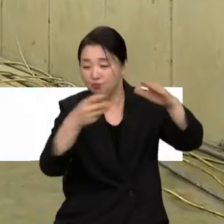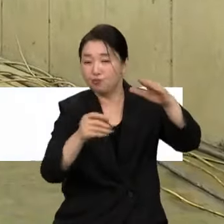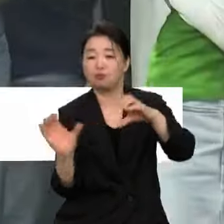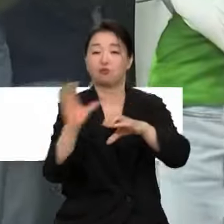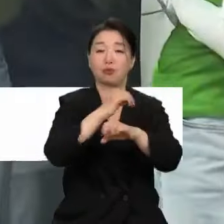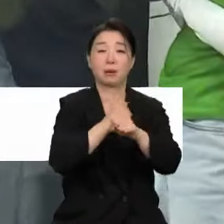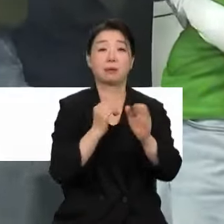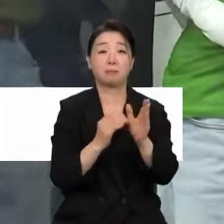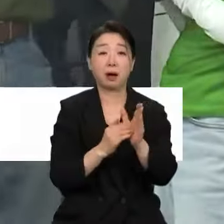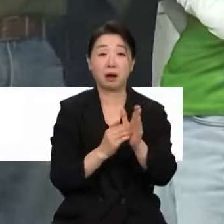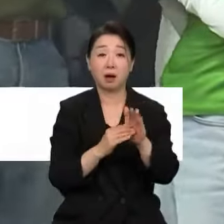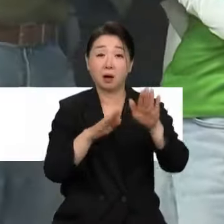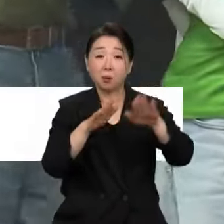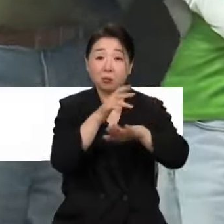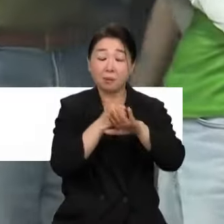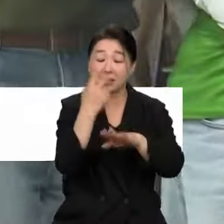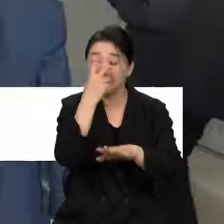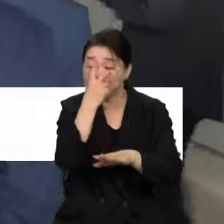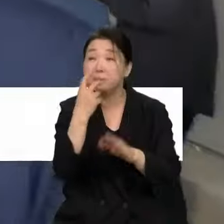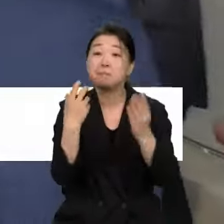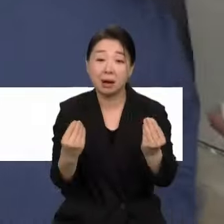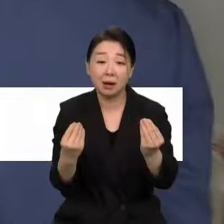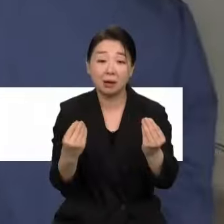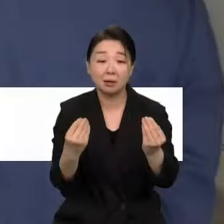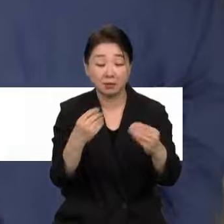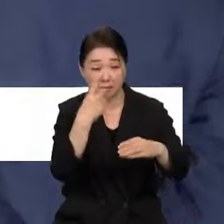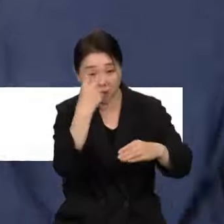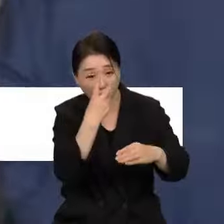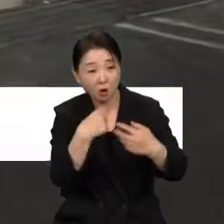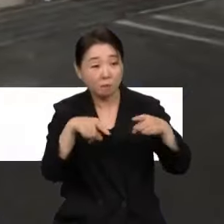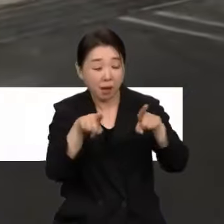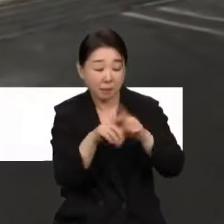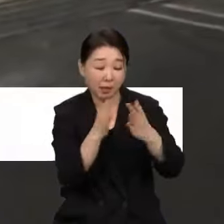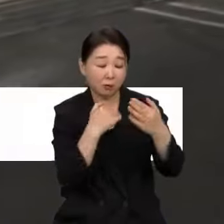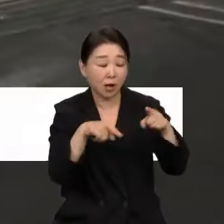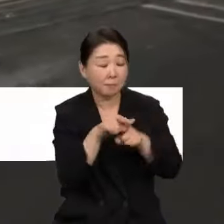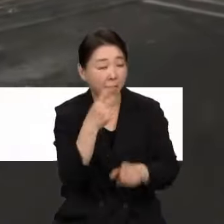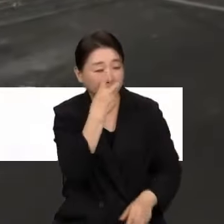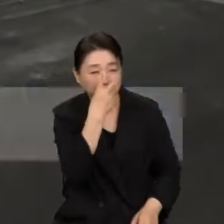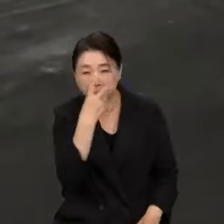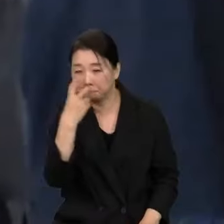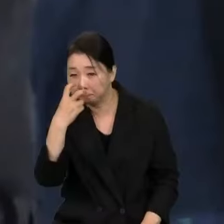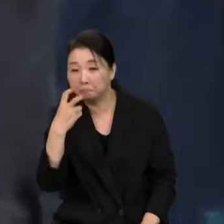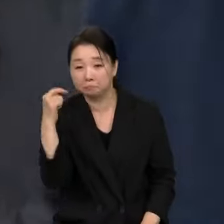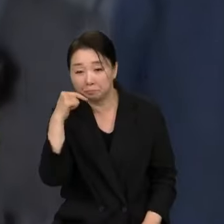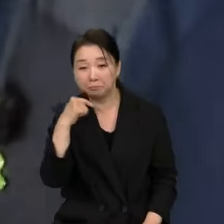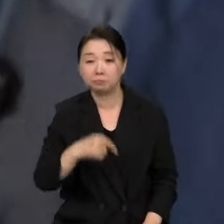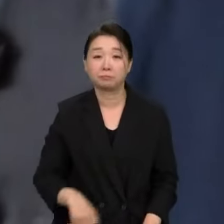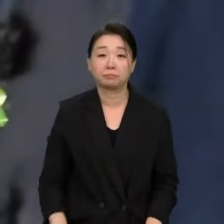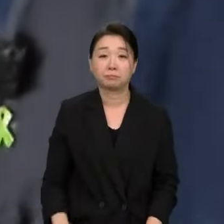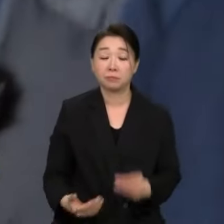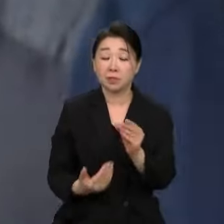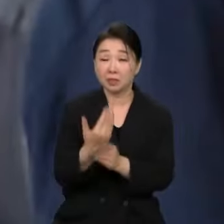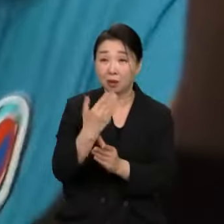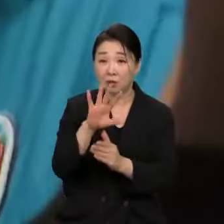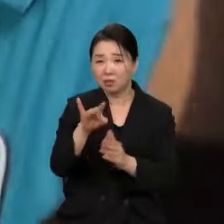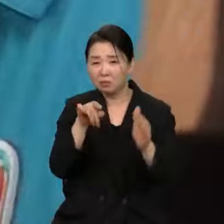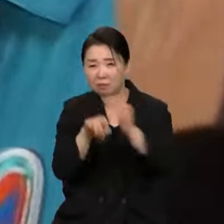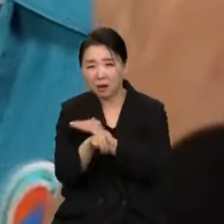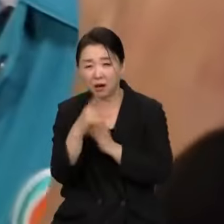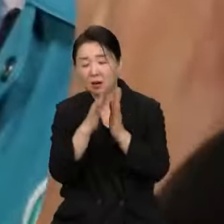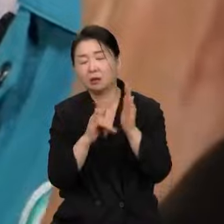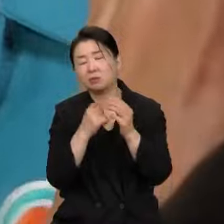보강했습니다 오늘 마지막 점검이 있었고 검단과 유족들이 살펴봤습니다 사고 뒤 처음 현장에 들어와본